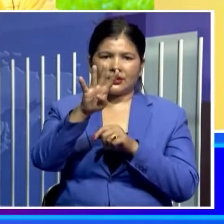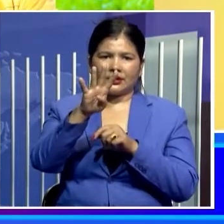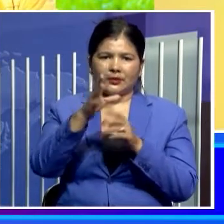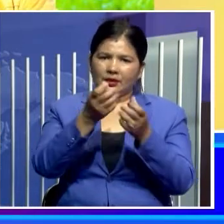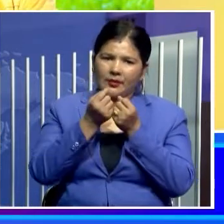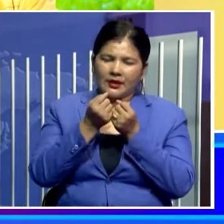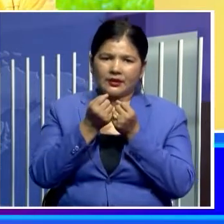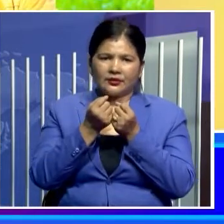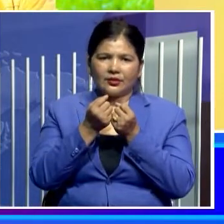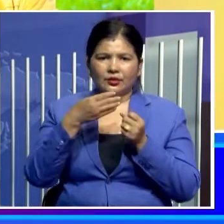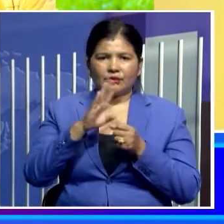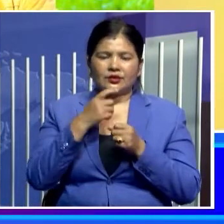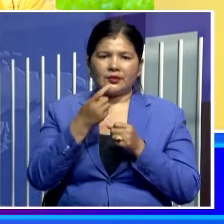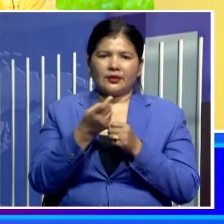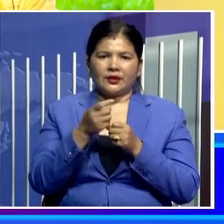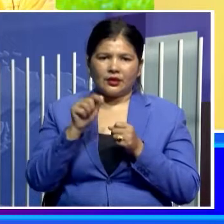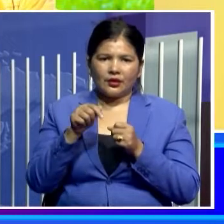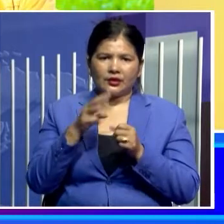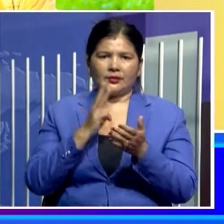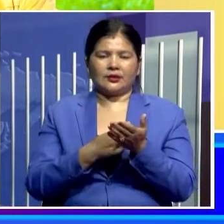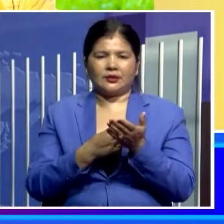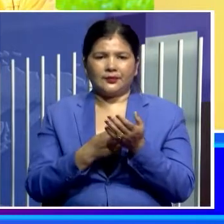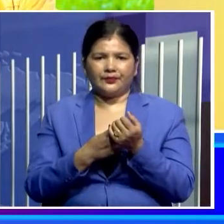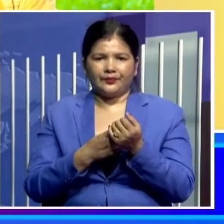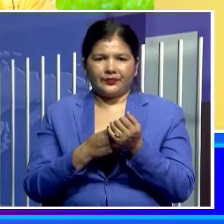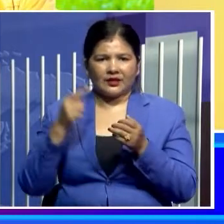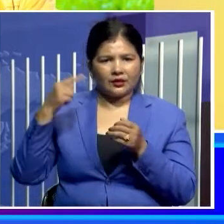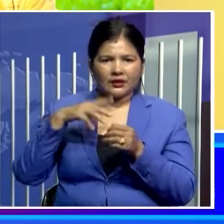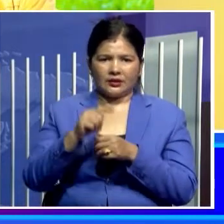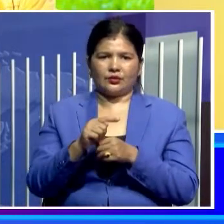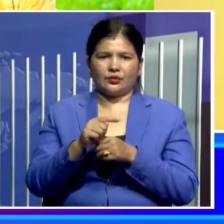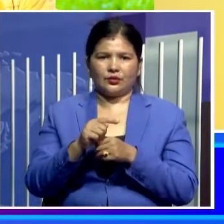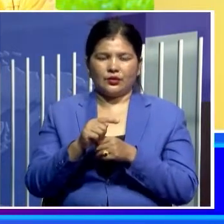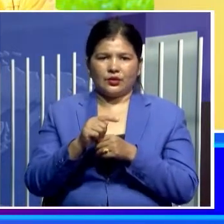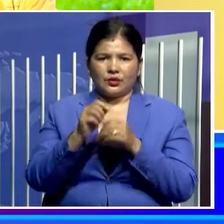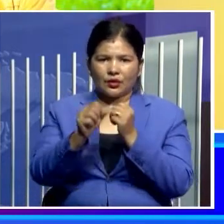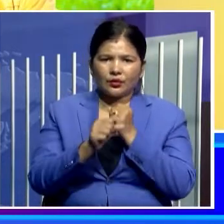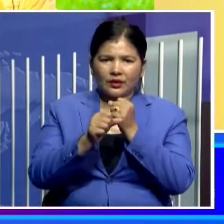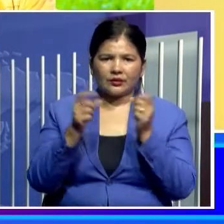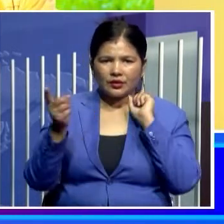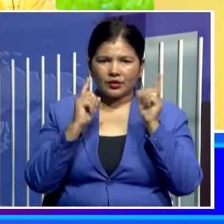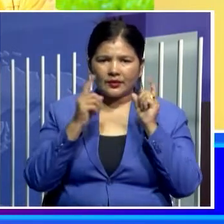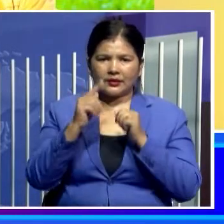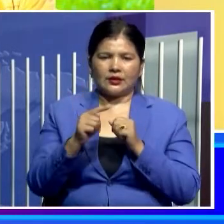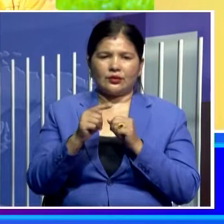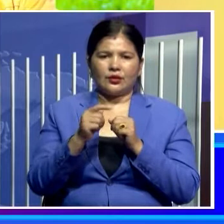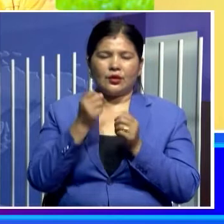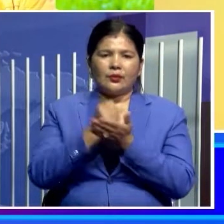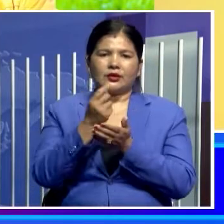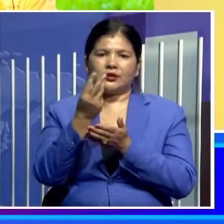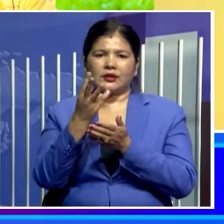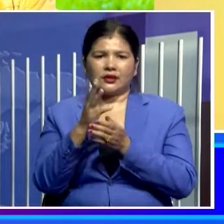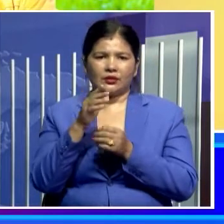भर्खरै प्राप्त गरेकी छु भने, भर्खरै मात्रै कैलालीको घोडागोरी नगरपालिकाको मतगणनाको पनि मैले